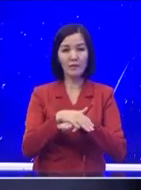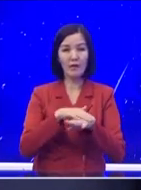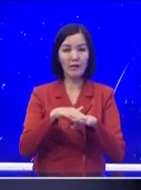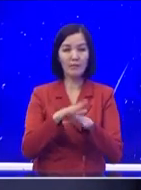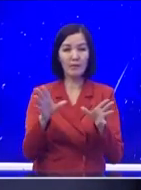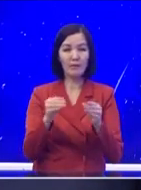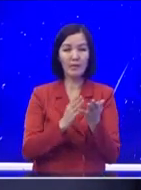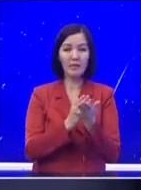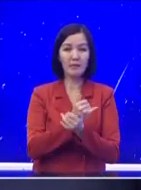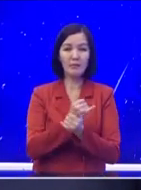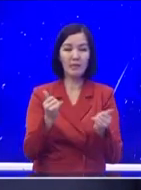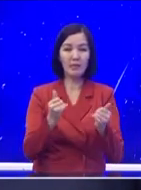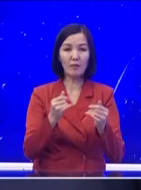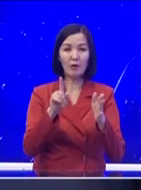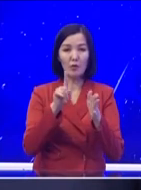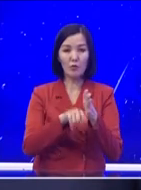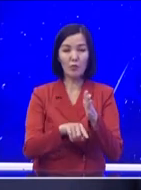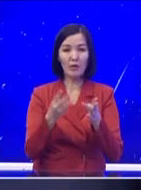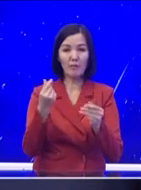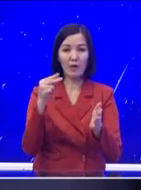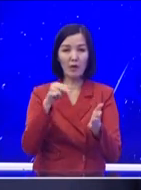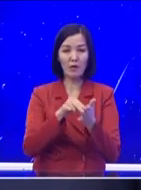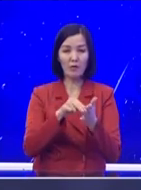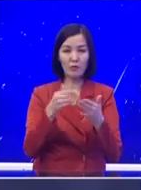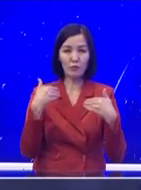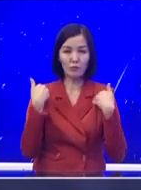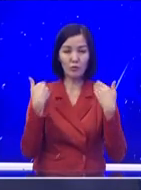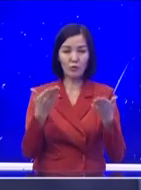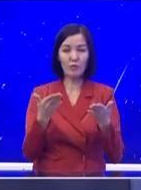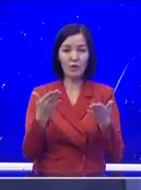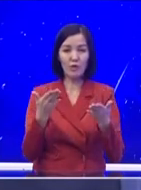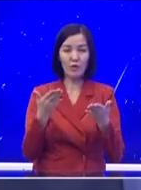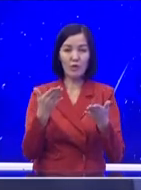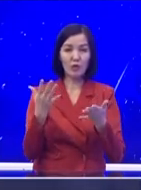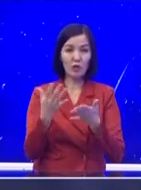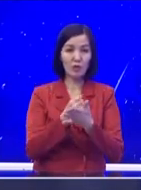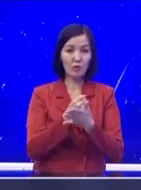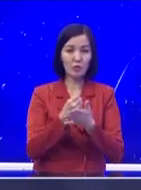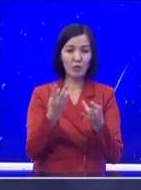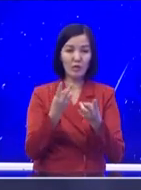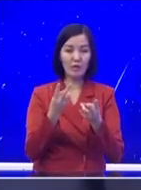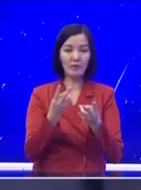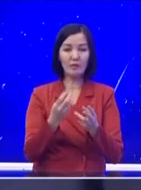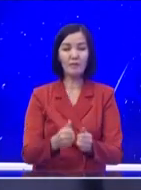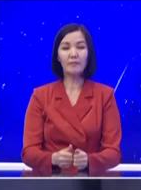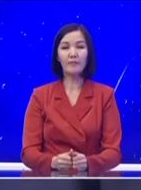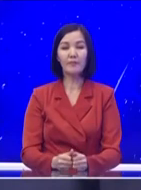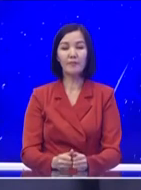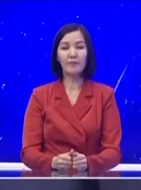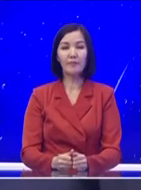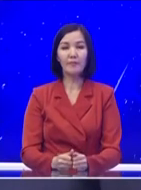етіп, бағаны нарықтан төмен бағаларды қойып, осы нарықта өзімізді көрсете білсек,